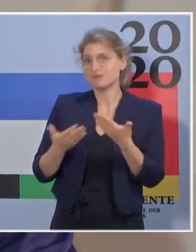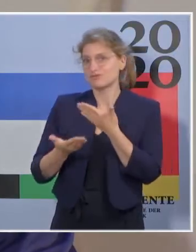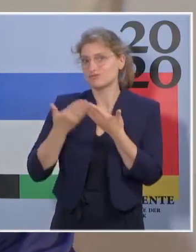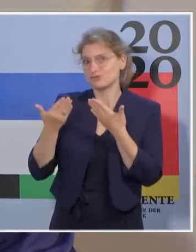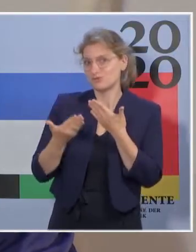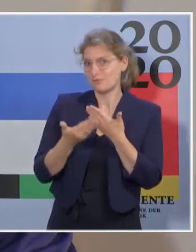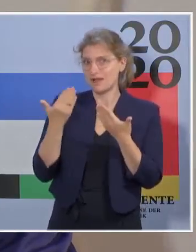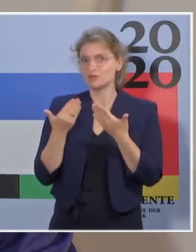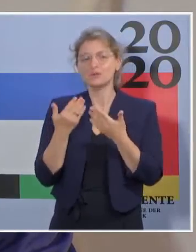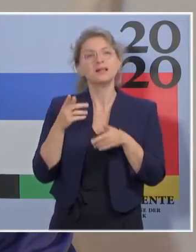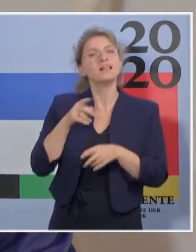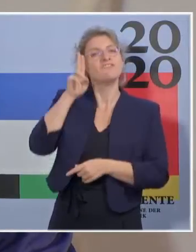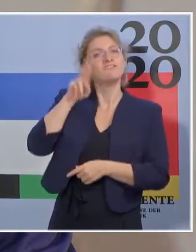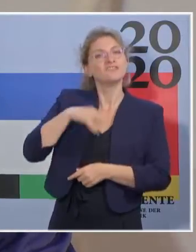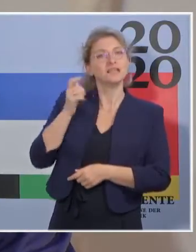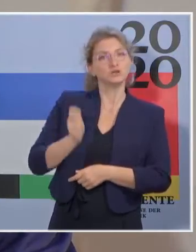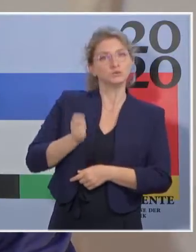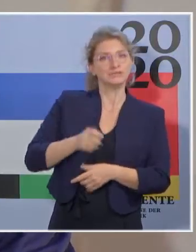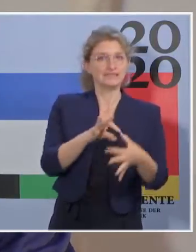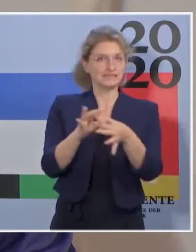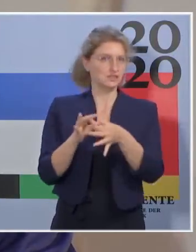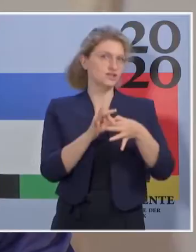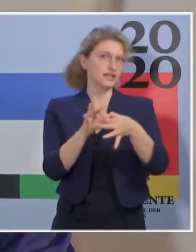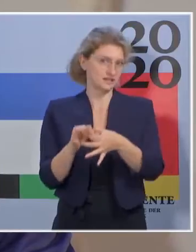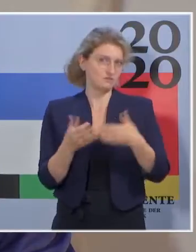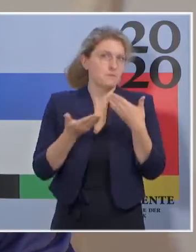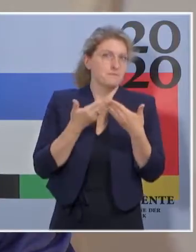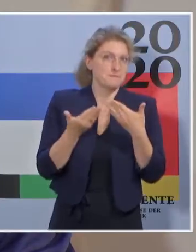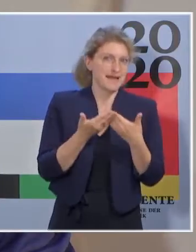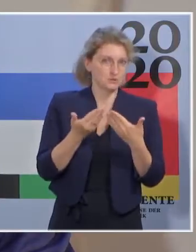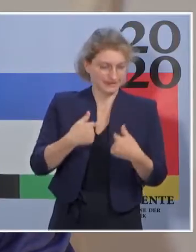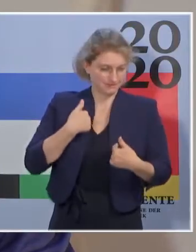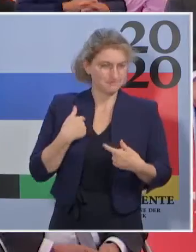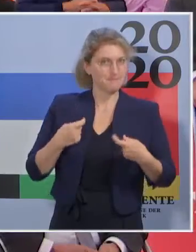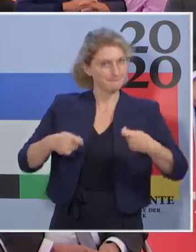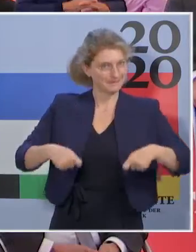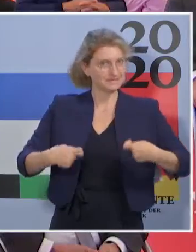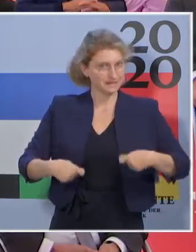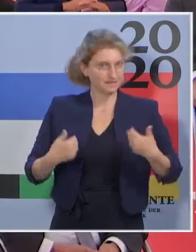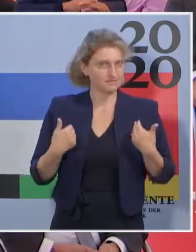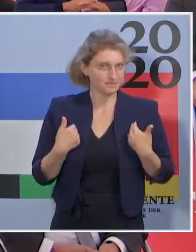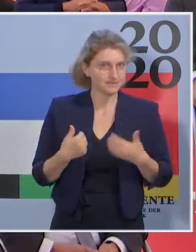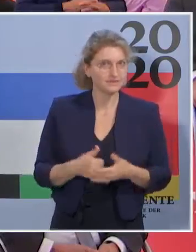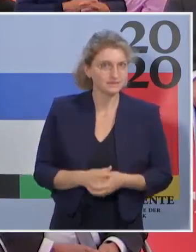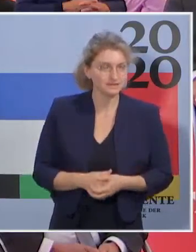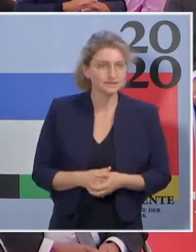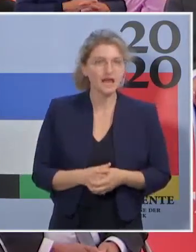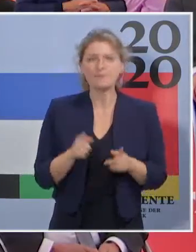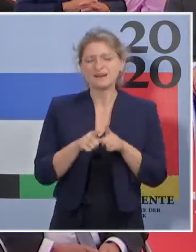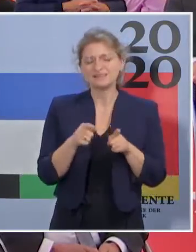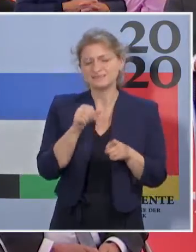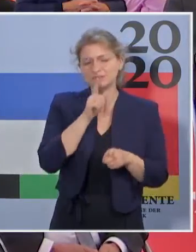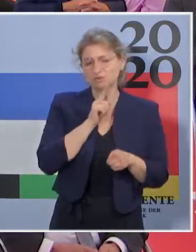auch die Wiener Juristische Gesellschaft zu nennen, als deren Präsident ich hier auch eingeladen bin. Es gibt aber